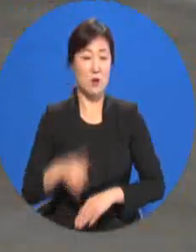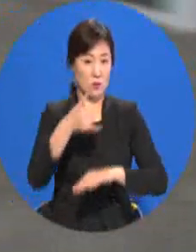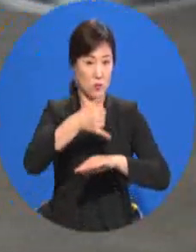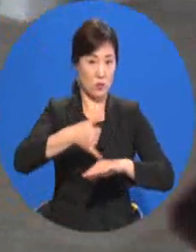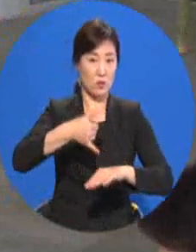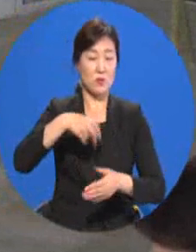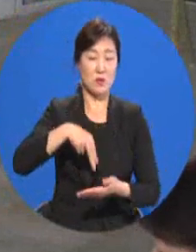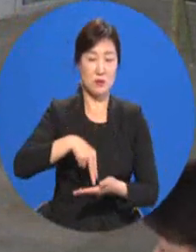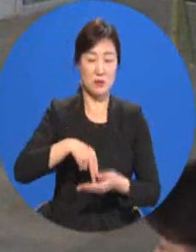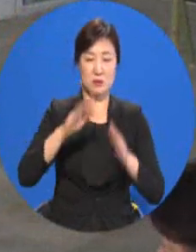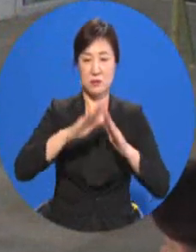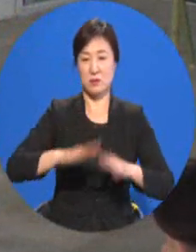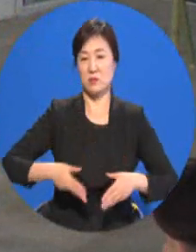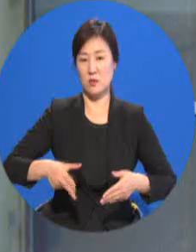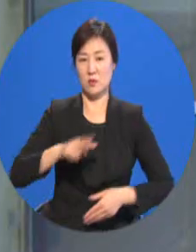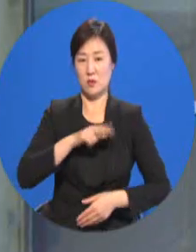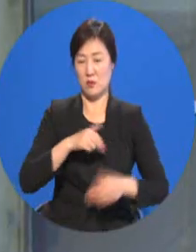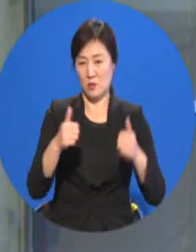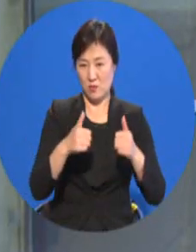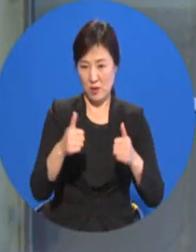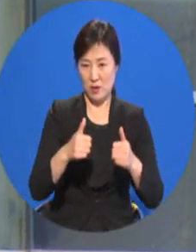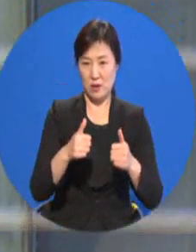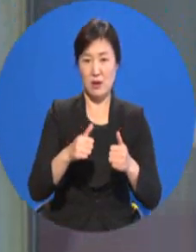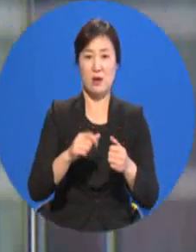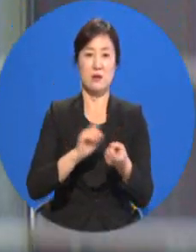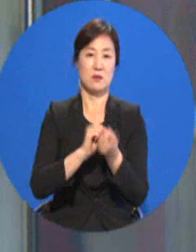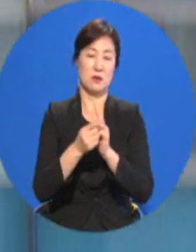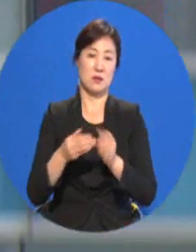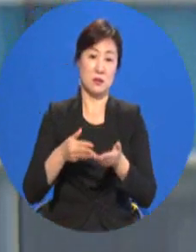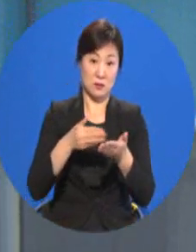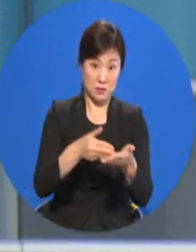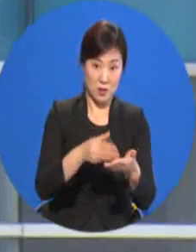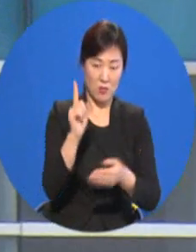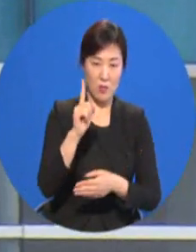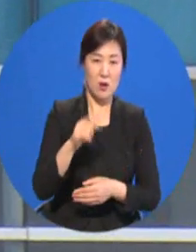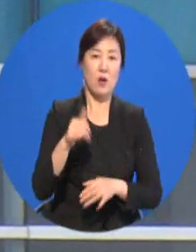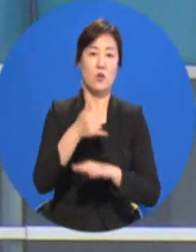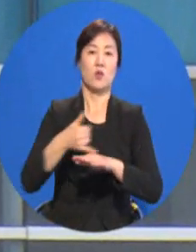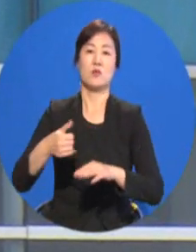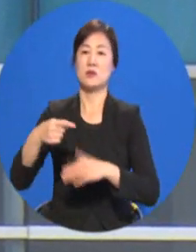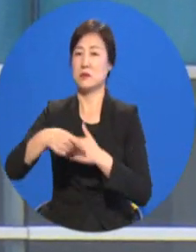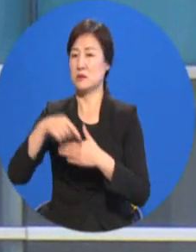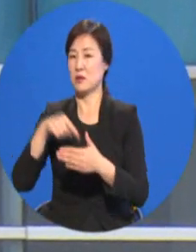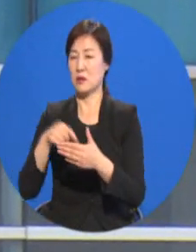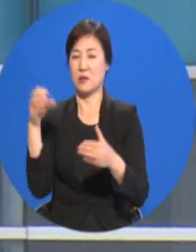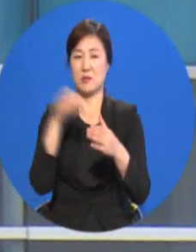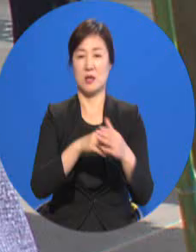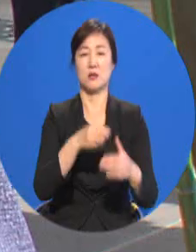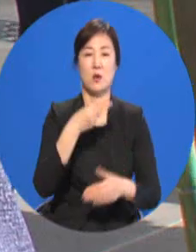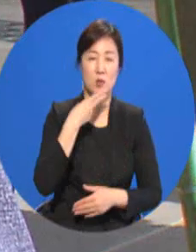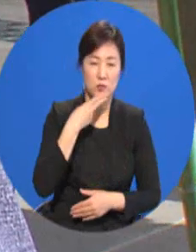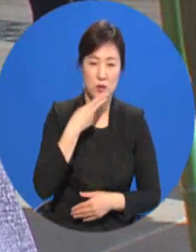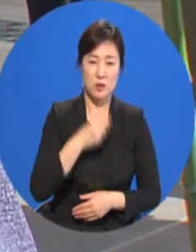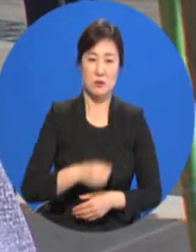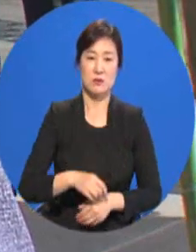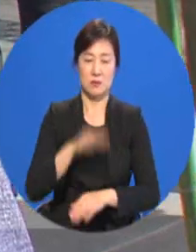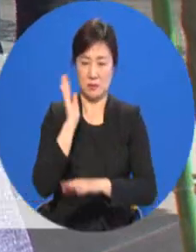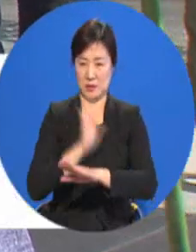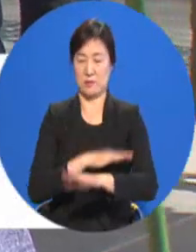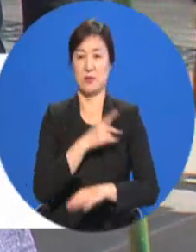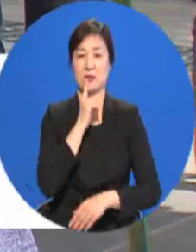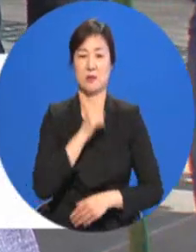농민들은 전남도의회 대안조례는 농민들의 의사가 반영되지 않은 졸속이라고 비판했습니다.